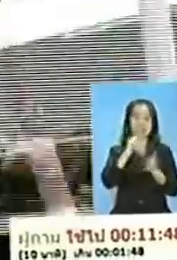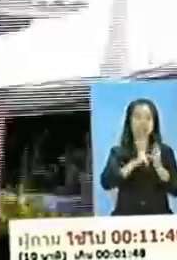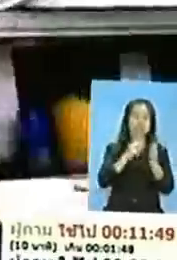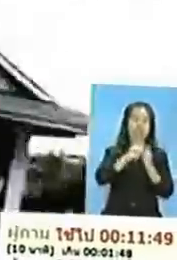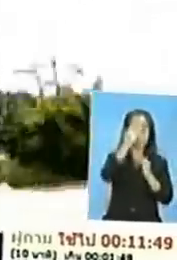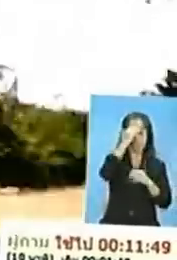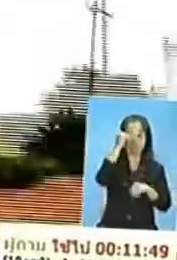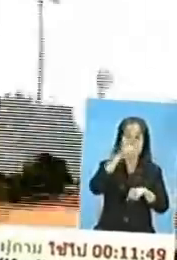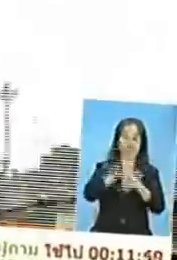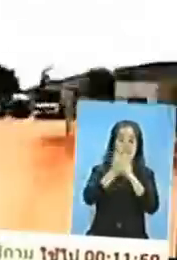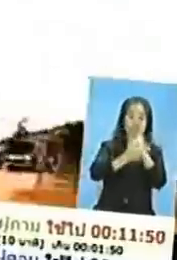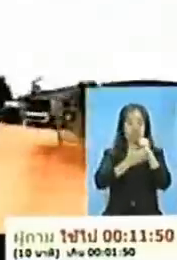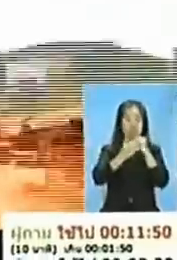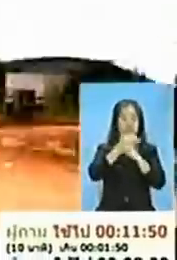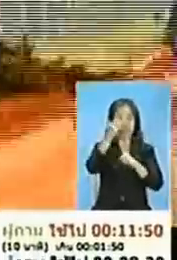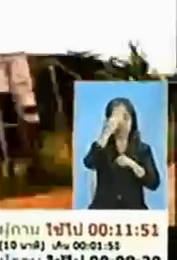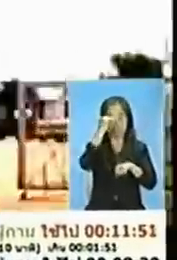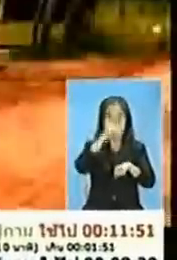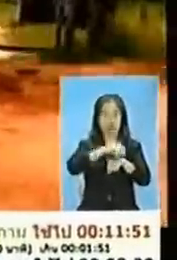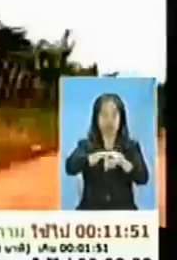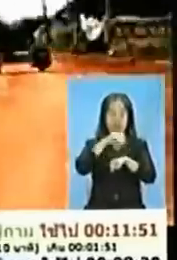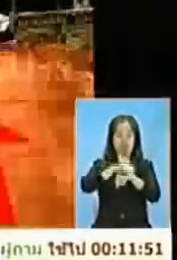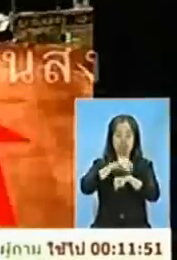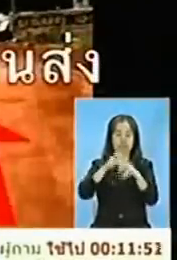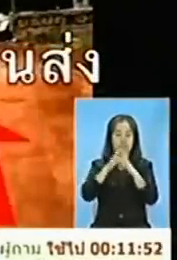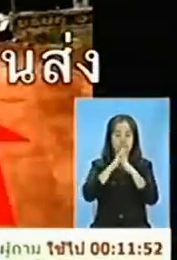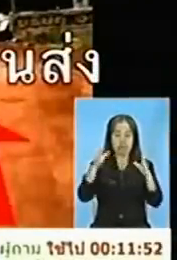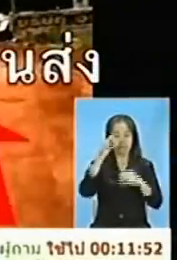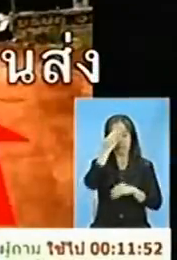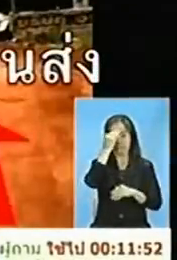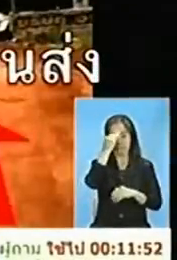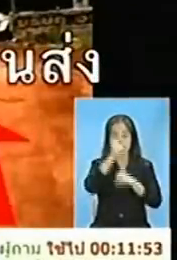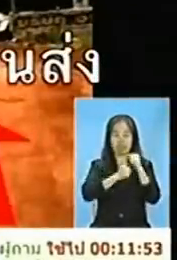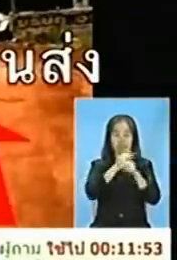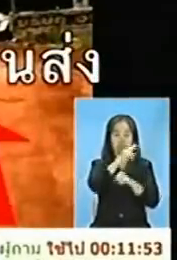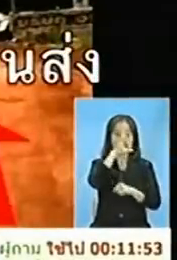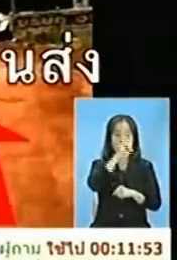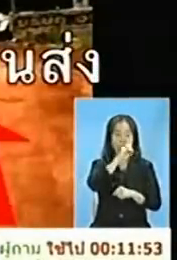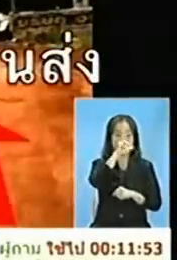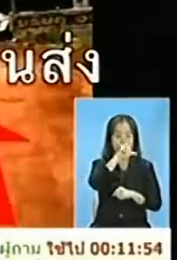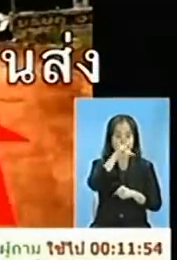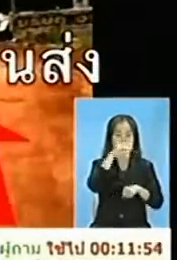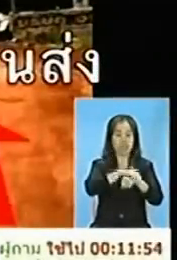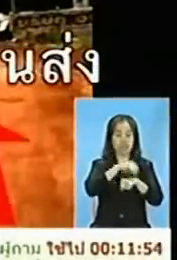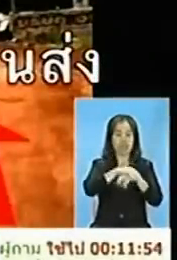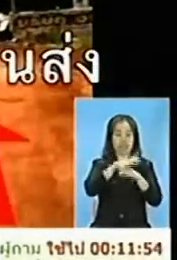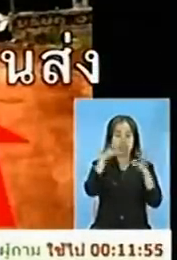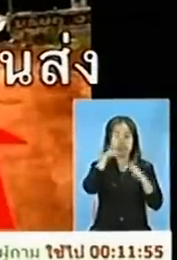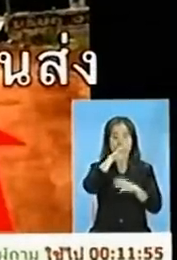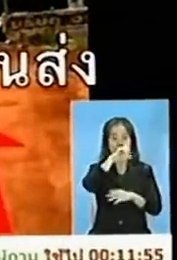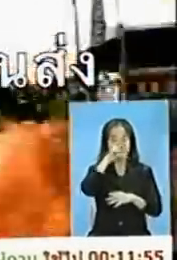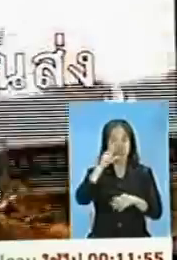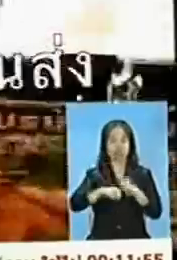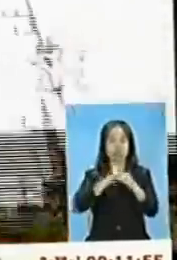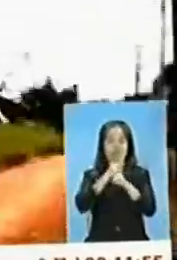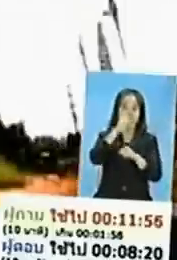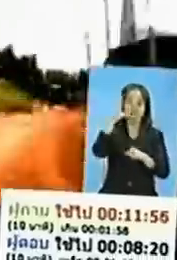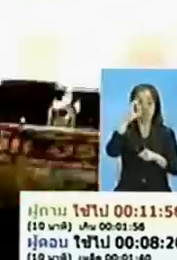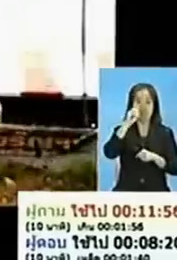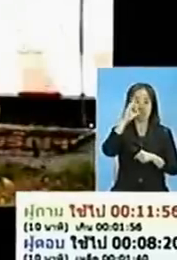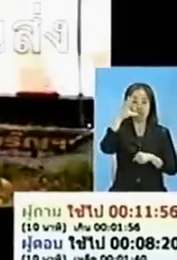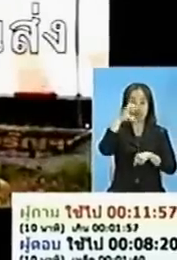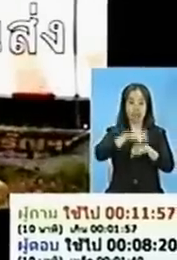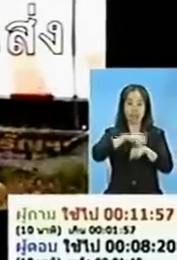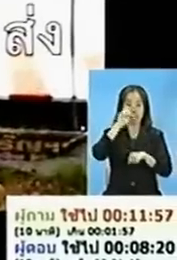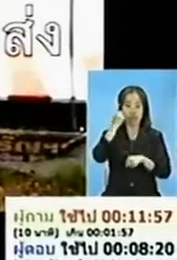ยาเสพติดทำไมยิ่งจับยิ่งเพิ่มยิ่งจับยิ่งเยอะปี53จับได้54ล้านเม็ดปี55จับถึงเดือนสิงหา